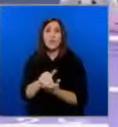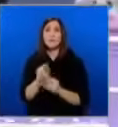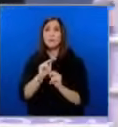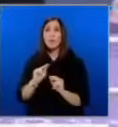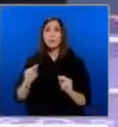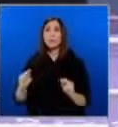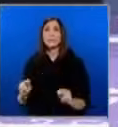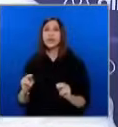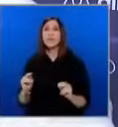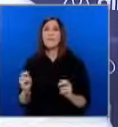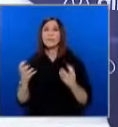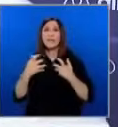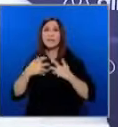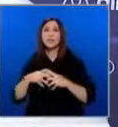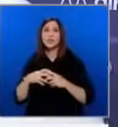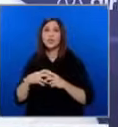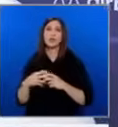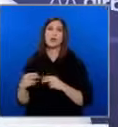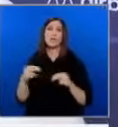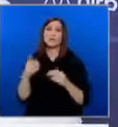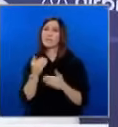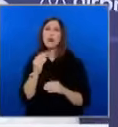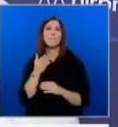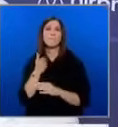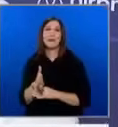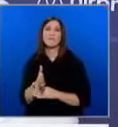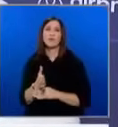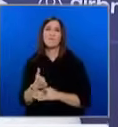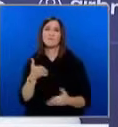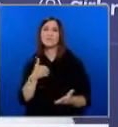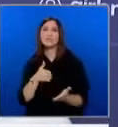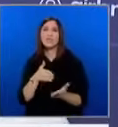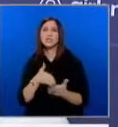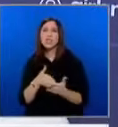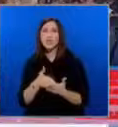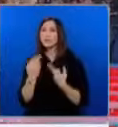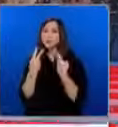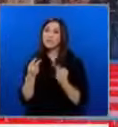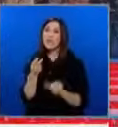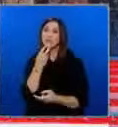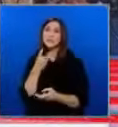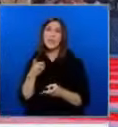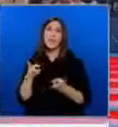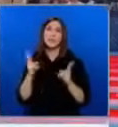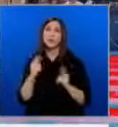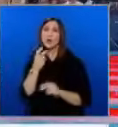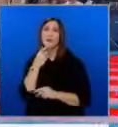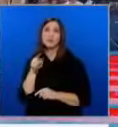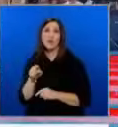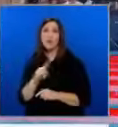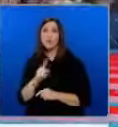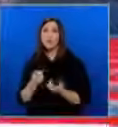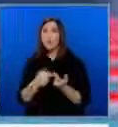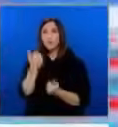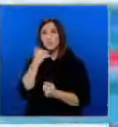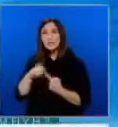техническата конференция, нямаме право на възражения, така че каквото са видели съдиите, каквото е решил рефера, това е. не чак толкова добре се